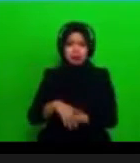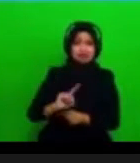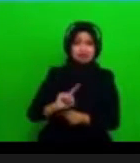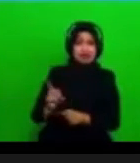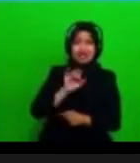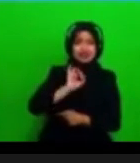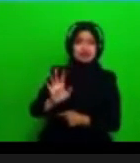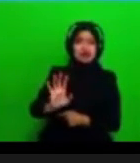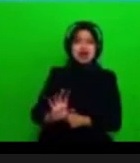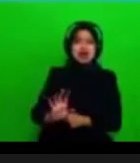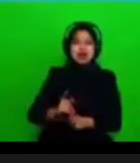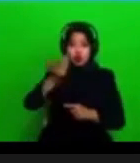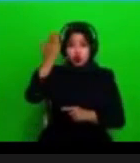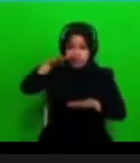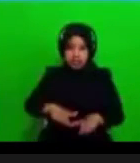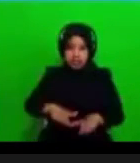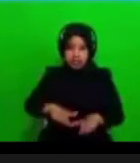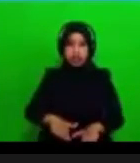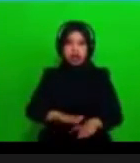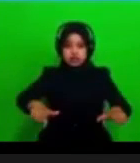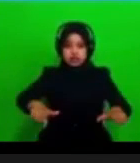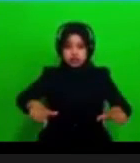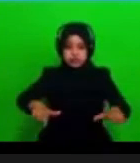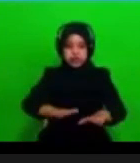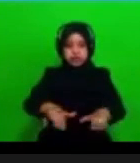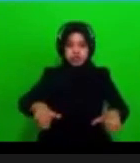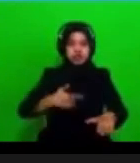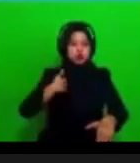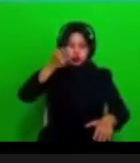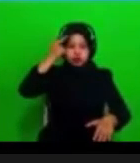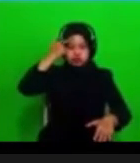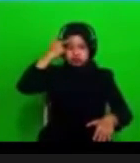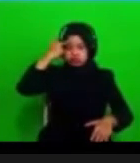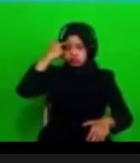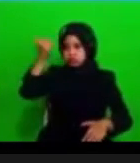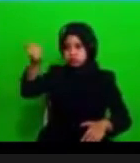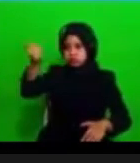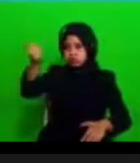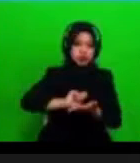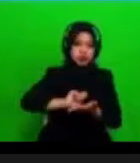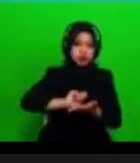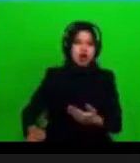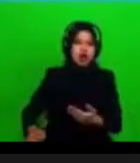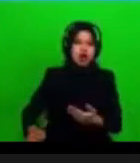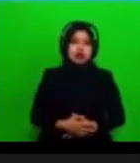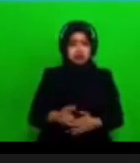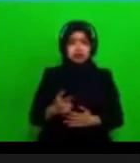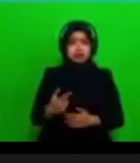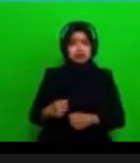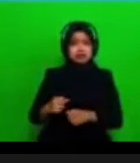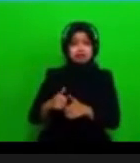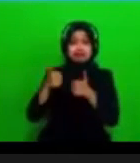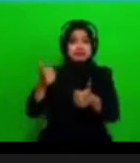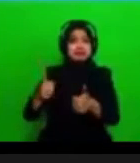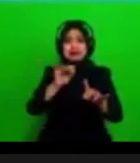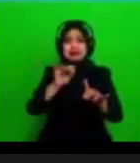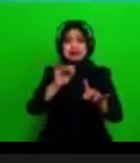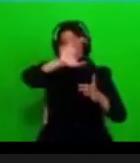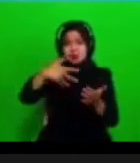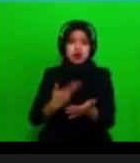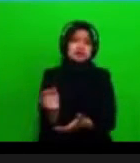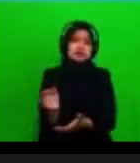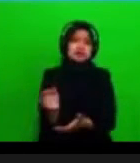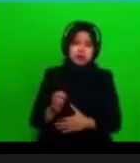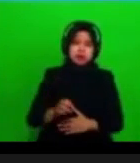adalah, aku waktu kecil yang kurindukan adalah sekolah. Nah, ini kan yang belum berhasil kita wujudkan secara